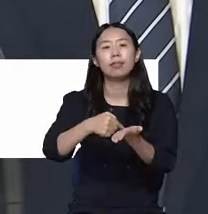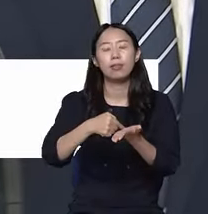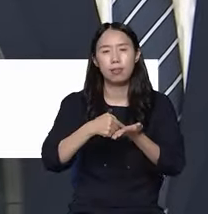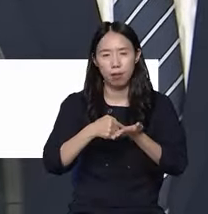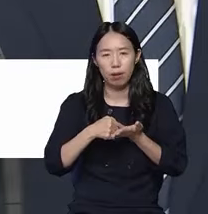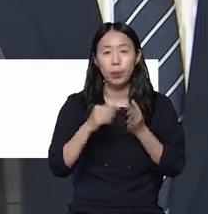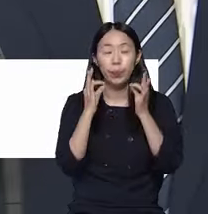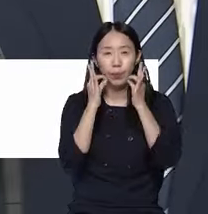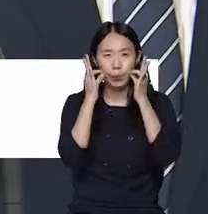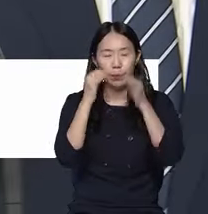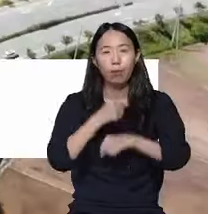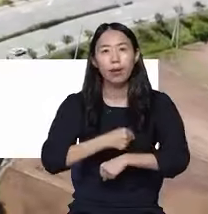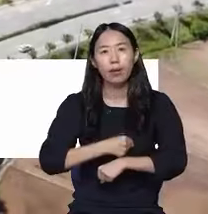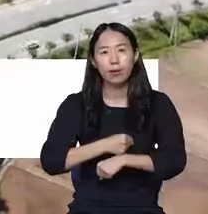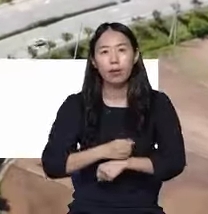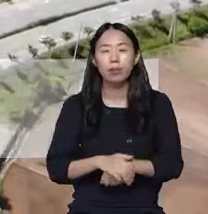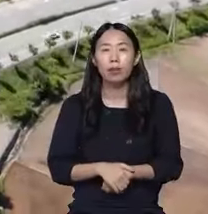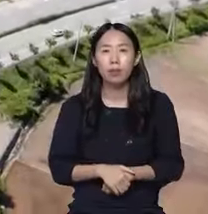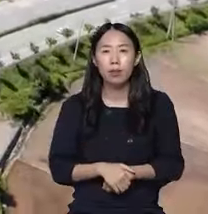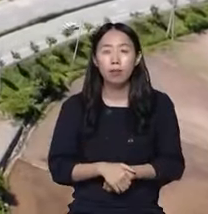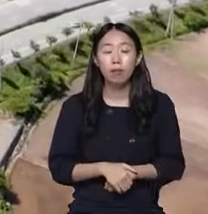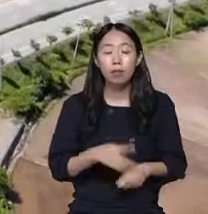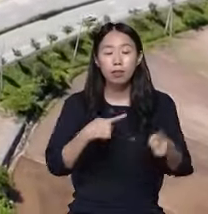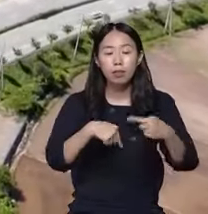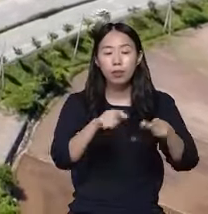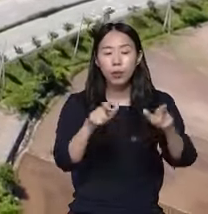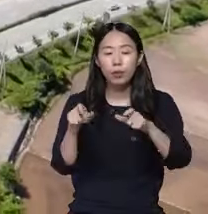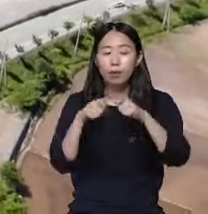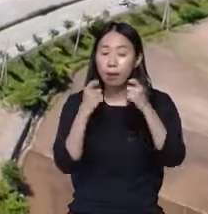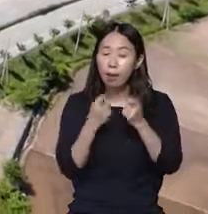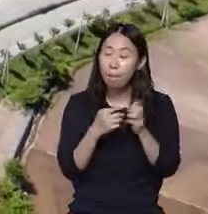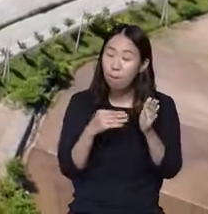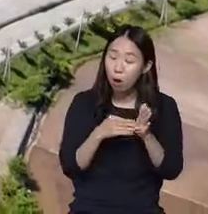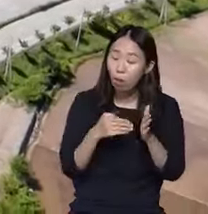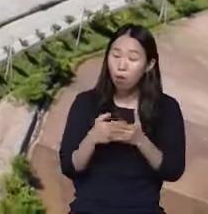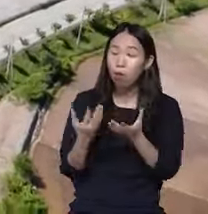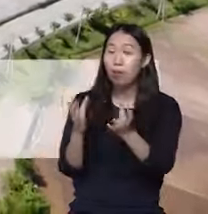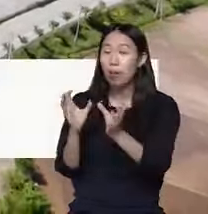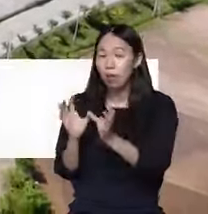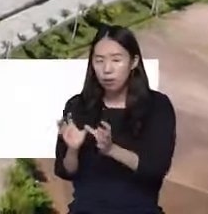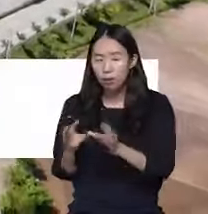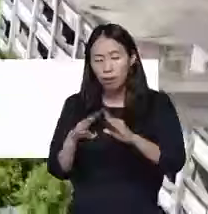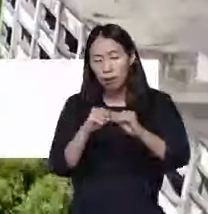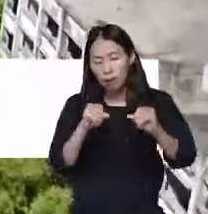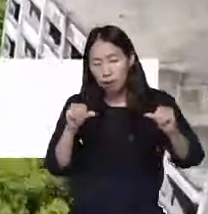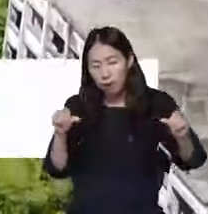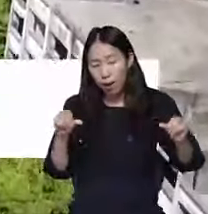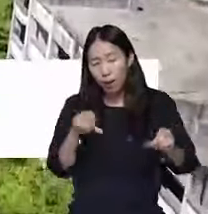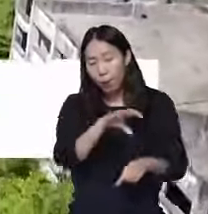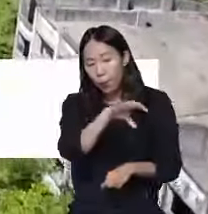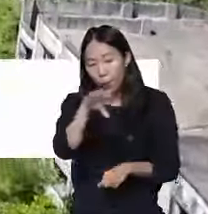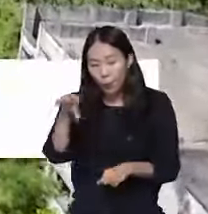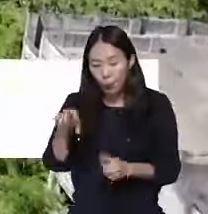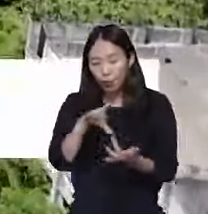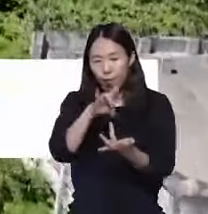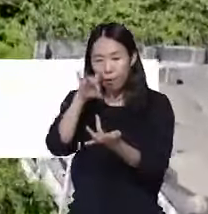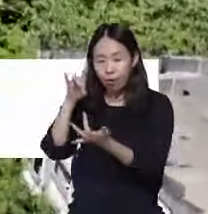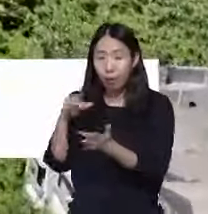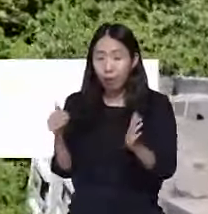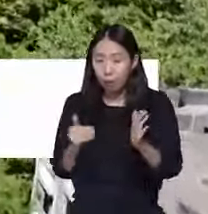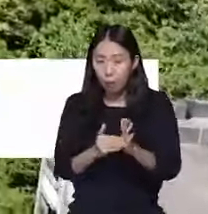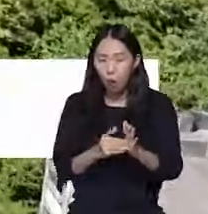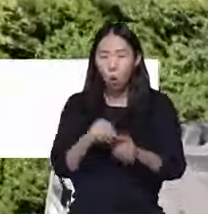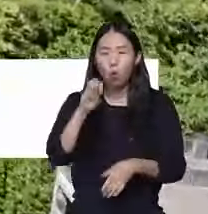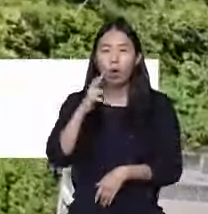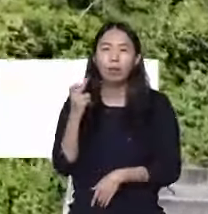신청하도록 노력할 것입니다. 자치구들이 개인이나 법인, 단체로부터 입지 후보지 신청을 마감한 결과